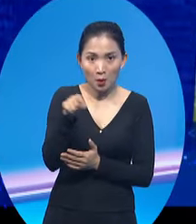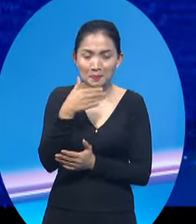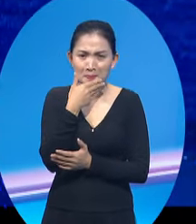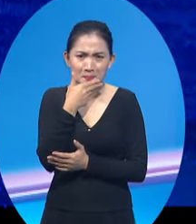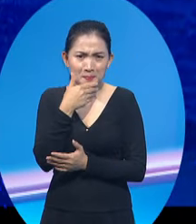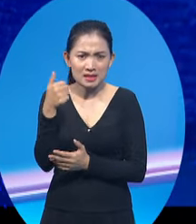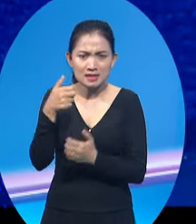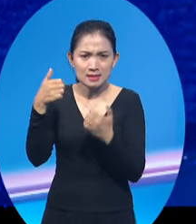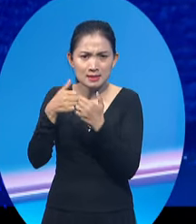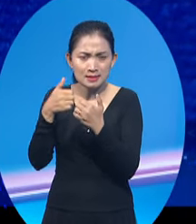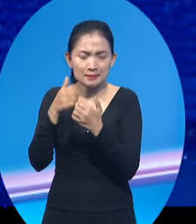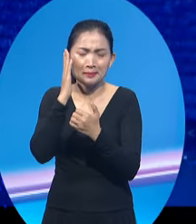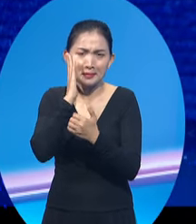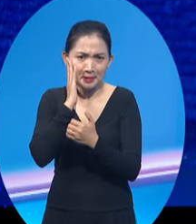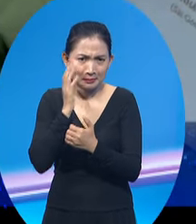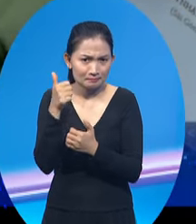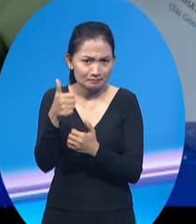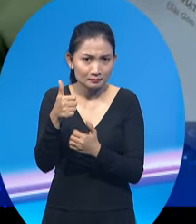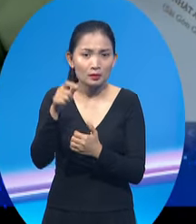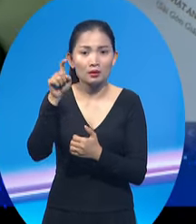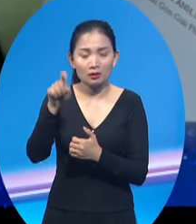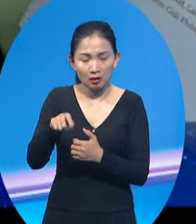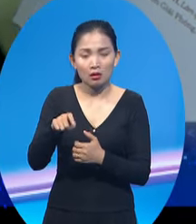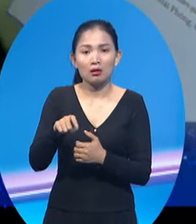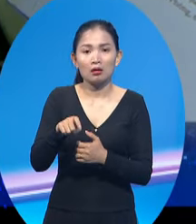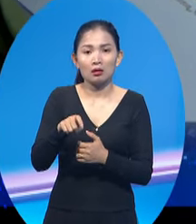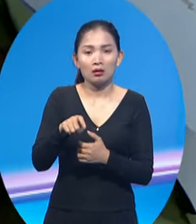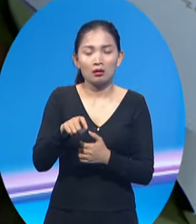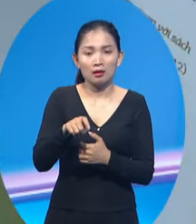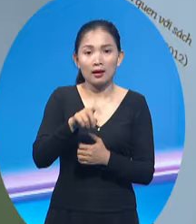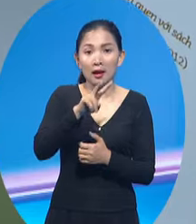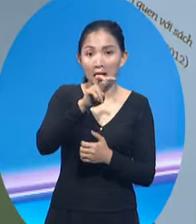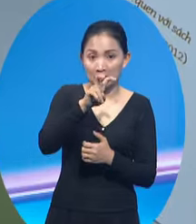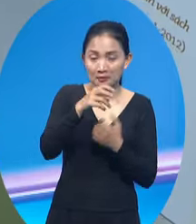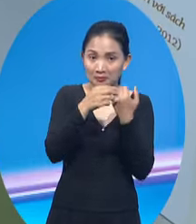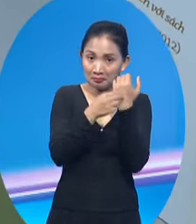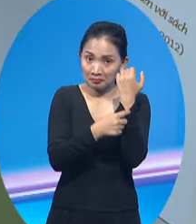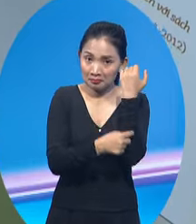phát hành 22 tháng 9 sắp tới, sẽ có 20 điểm bán sách trực tiếp có chữ ký sống của nhà